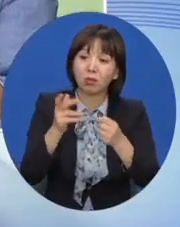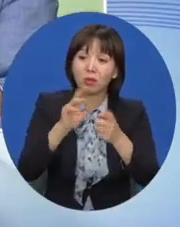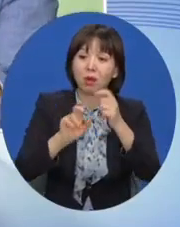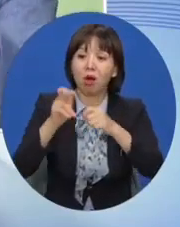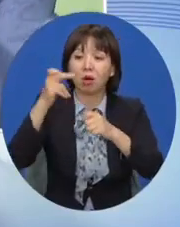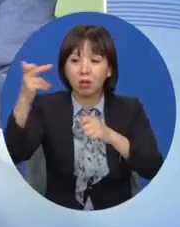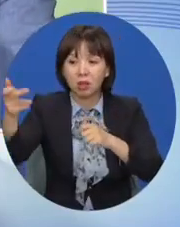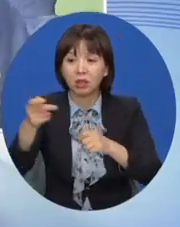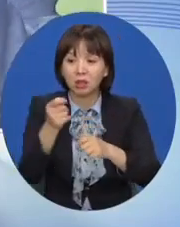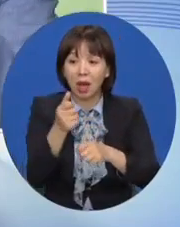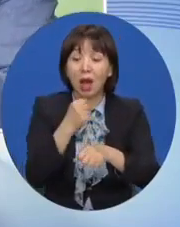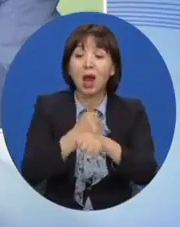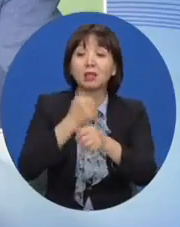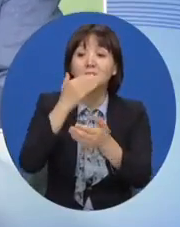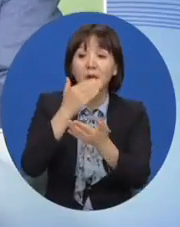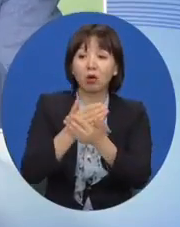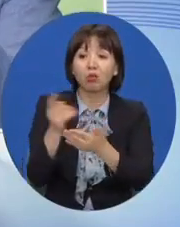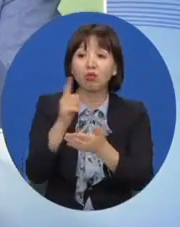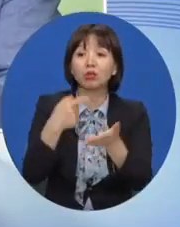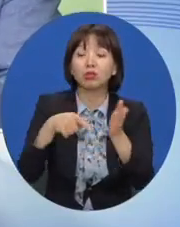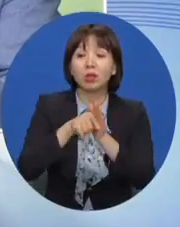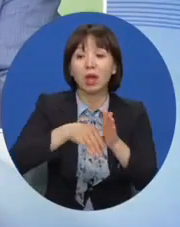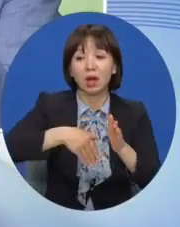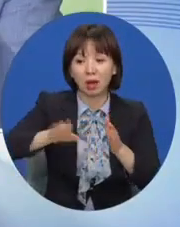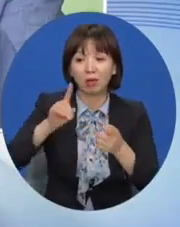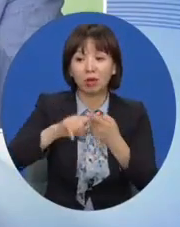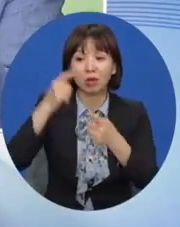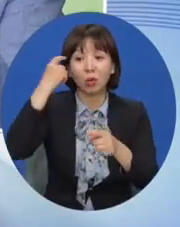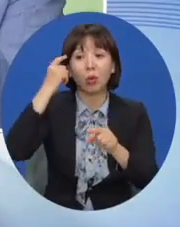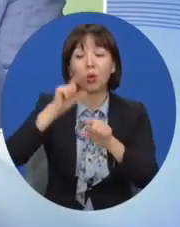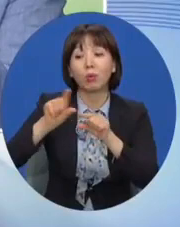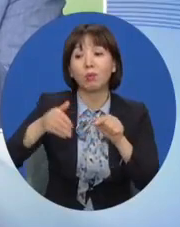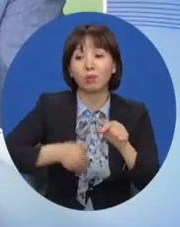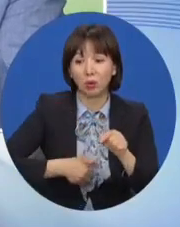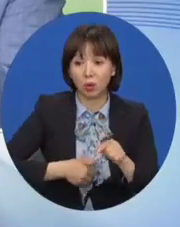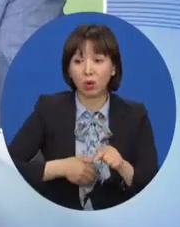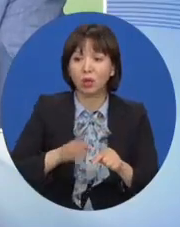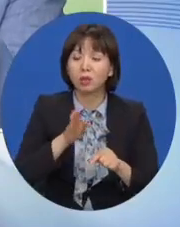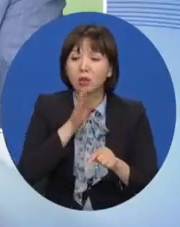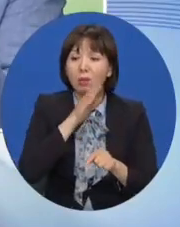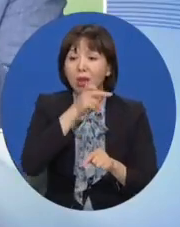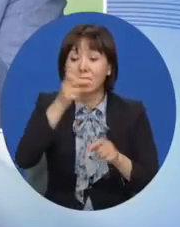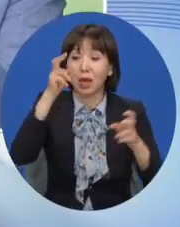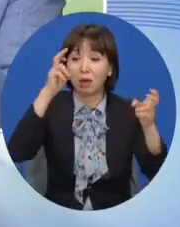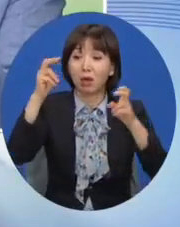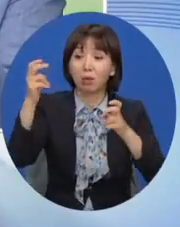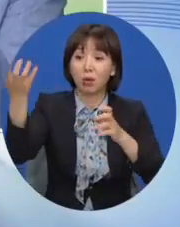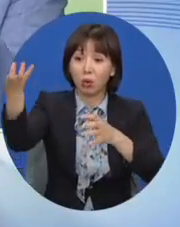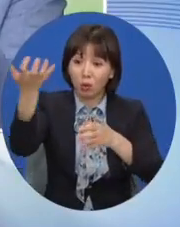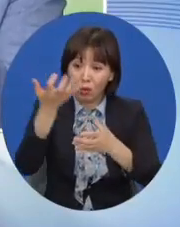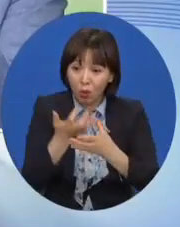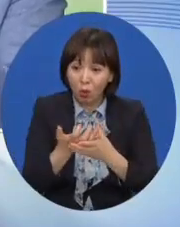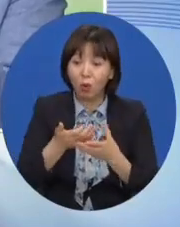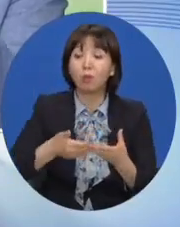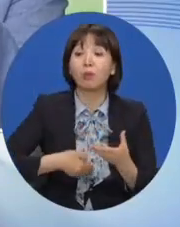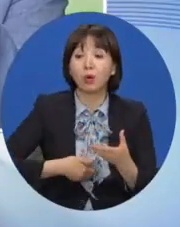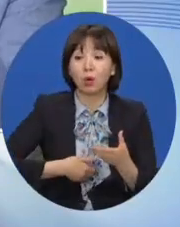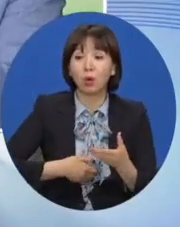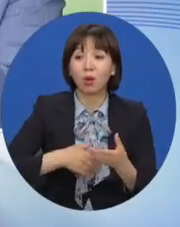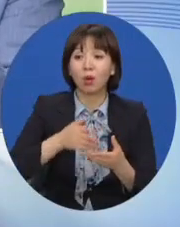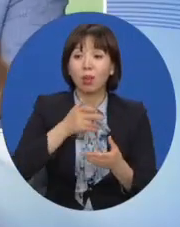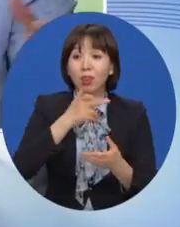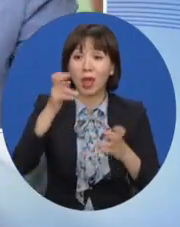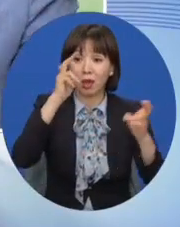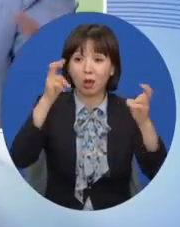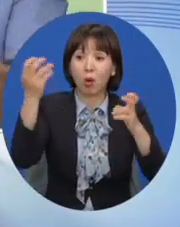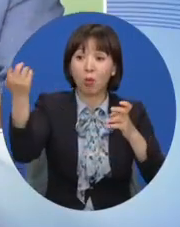따지지 마시고 우리가 무엇을 위해 갈 것인가를 고민하시고 정말 대기업이 오는 것이 만약에 필요하고 대기업 오는 것이 정말로